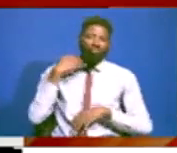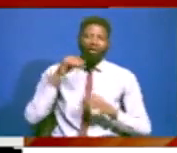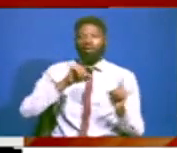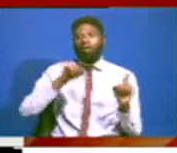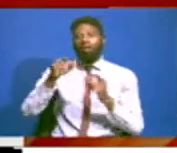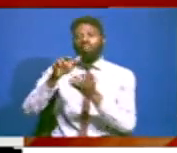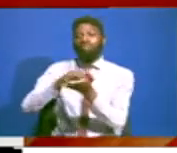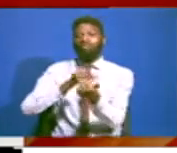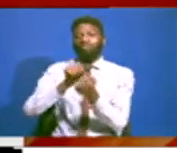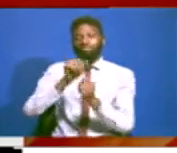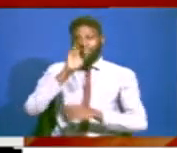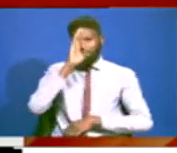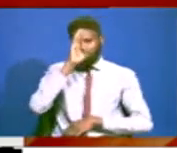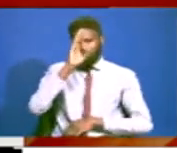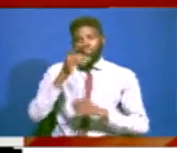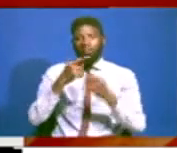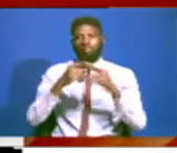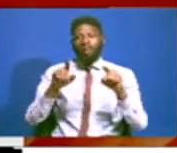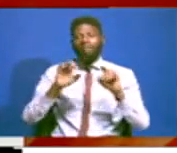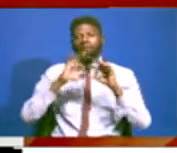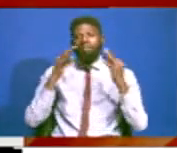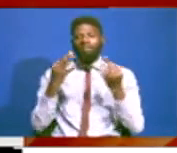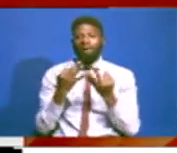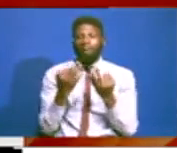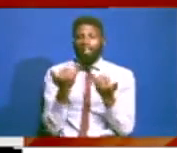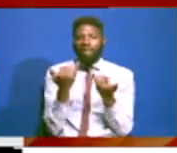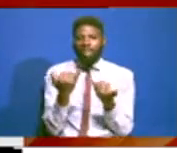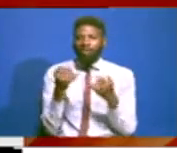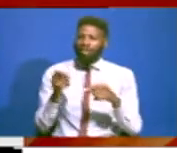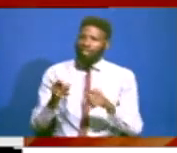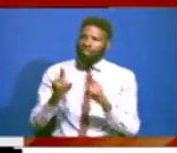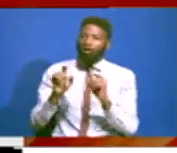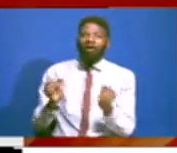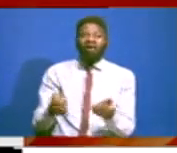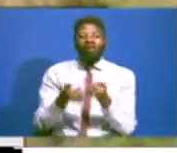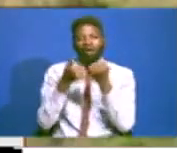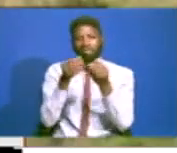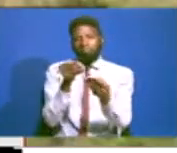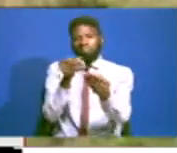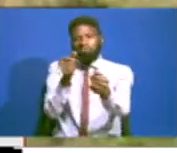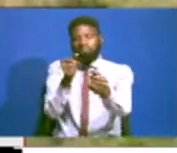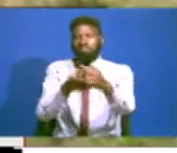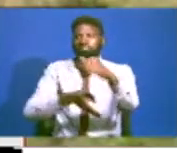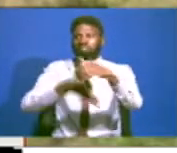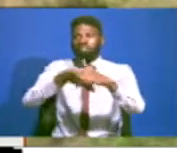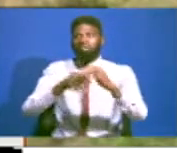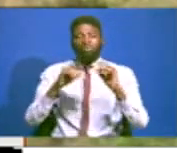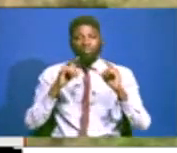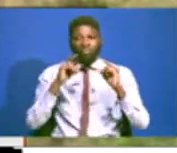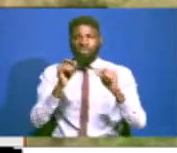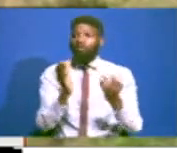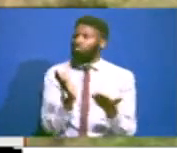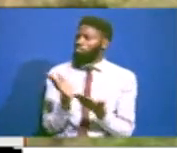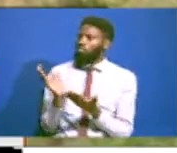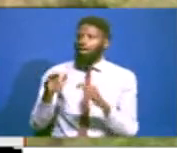ya Jumapili, lakini familia hizo zikafanikiwa kuwakabili wahuni hao. Inasemekana kuwa ardhi hiyo